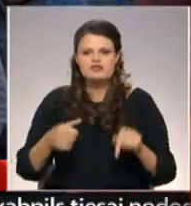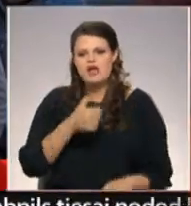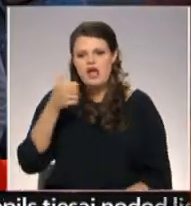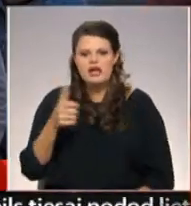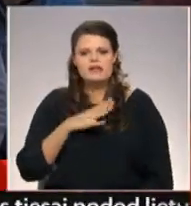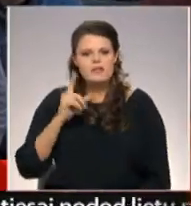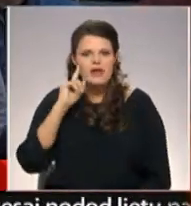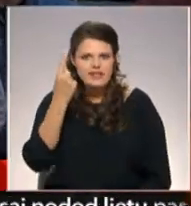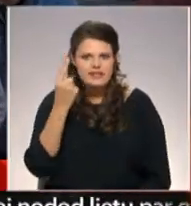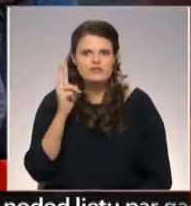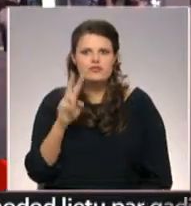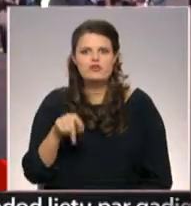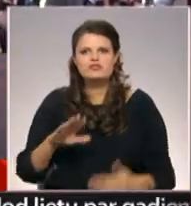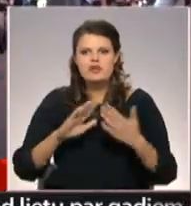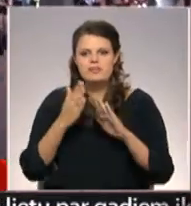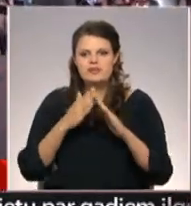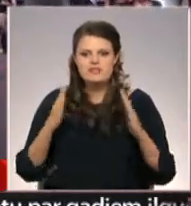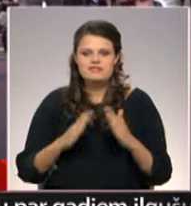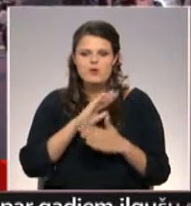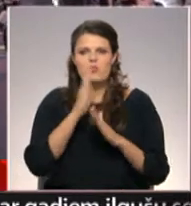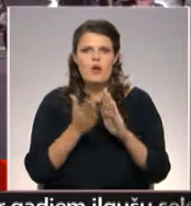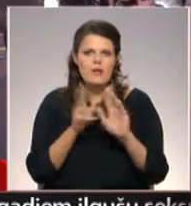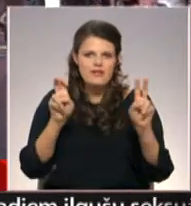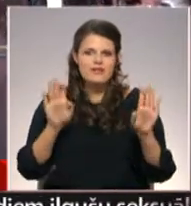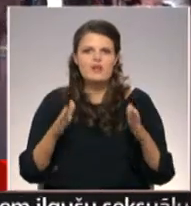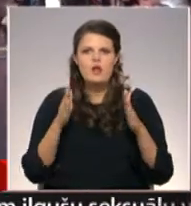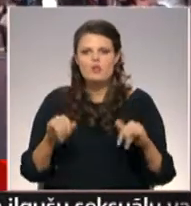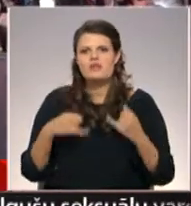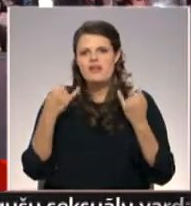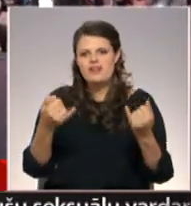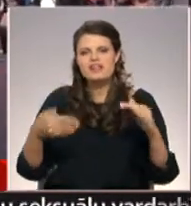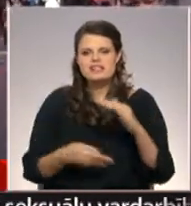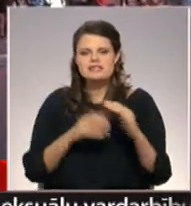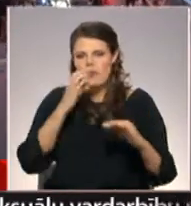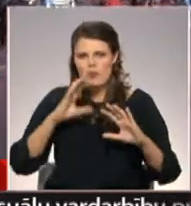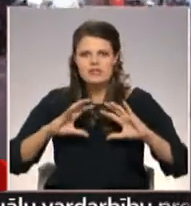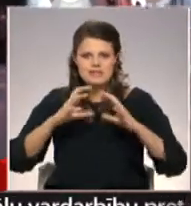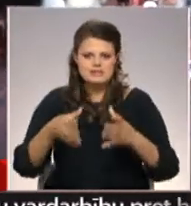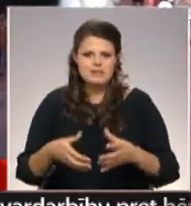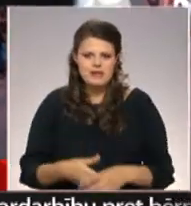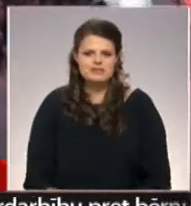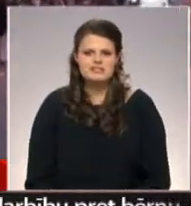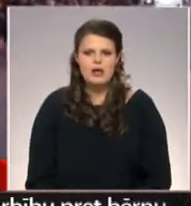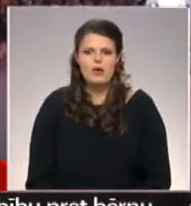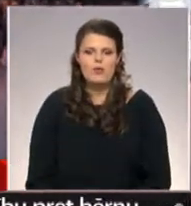bijām iedomājušies, ka tā pilsētas vērta tā kopējā vadošā tēma varētu būt veltīta zemūdens pasaulē.